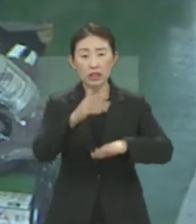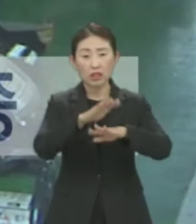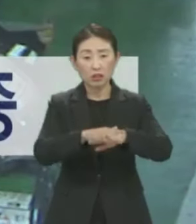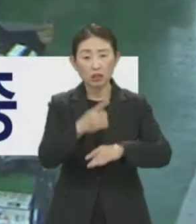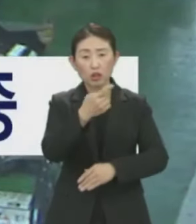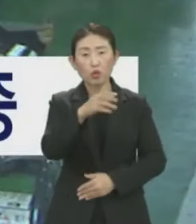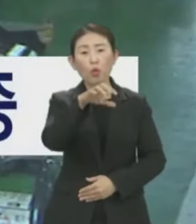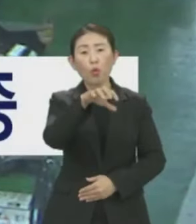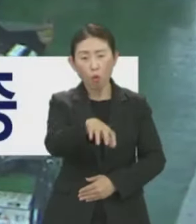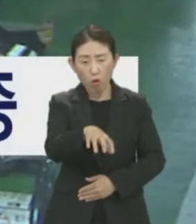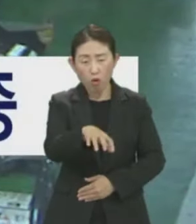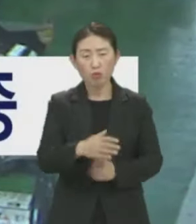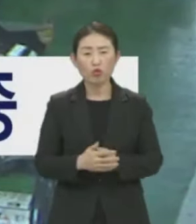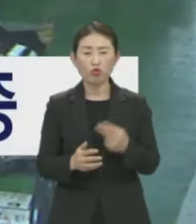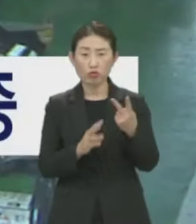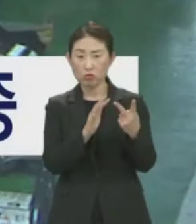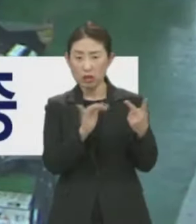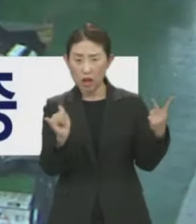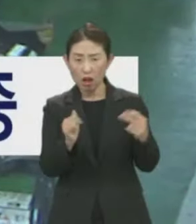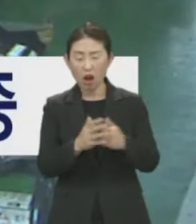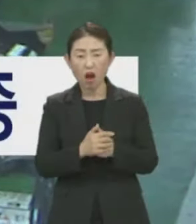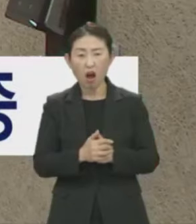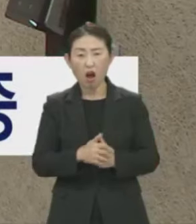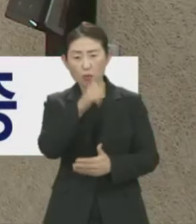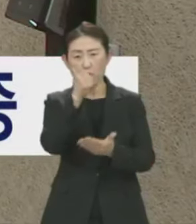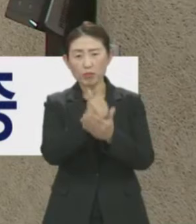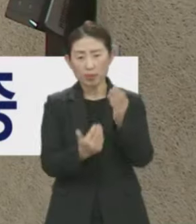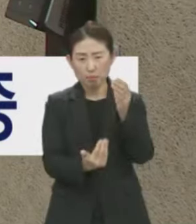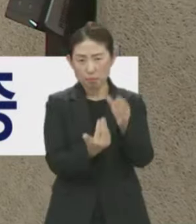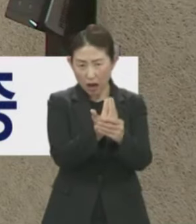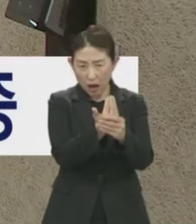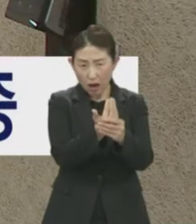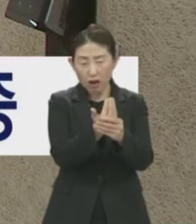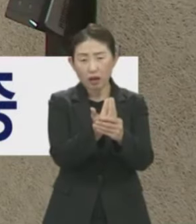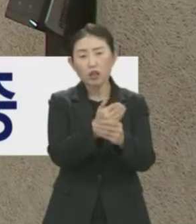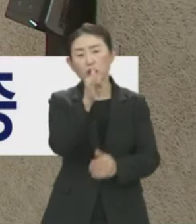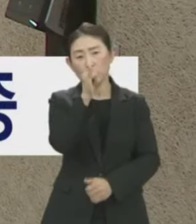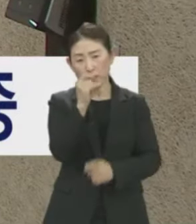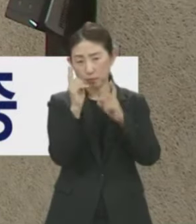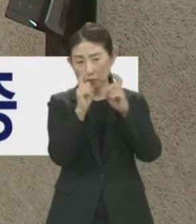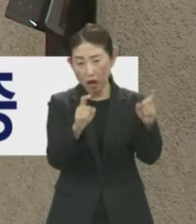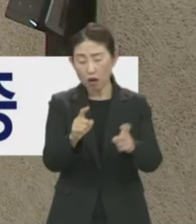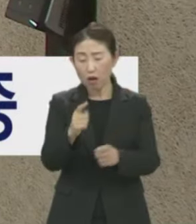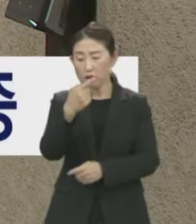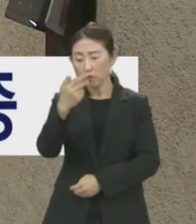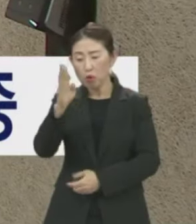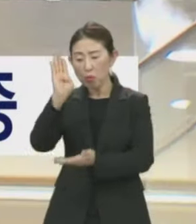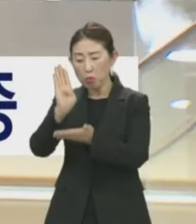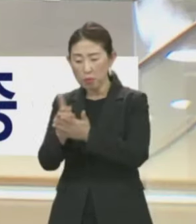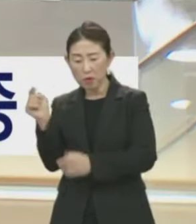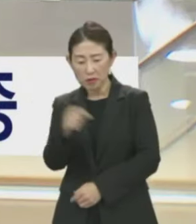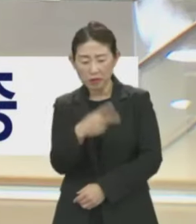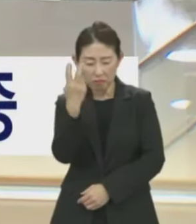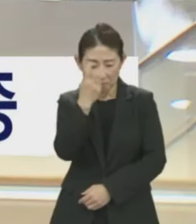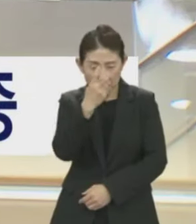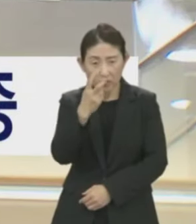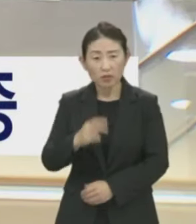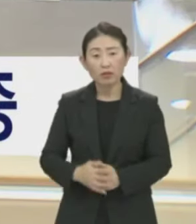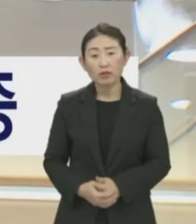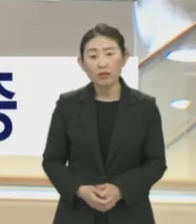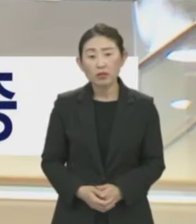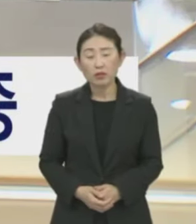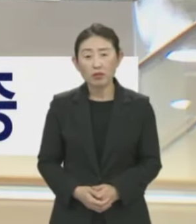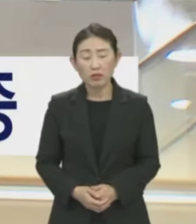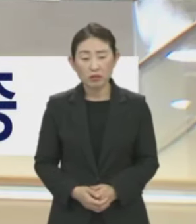대전의 한 소방소에서 간부 두 명이 비위를 저질렀다는 의혹이 제기돼 소방본부가 감찰에 나섰습니다. 대전